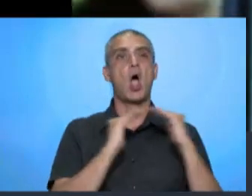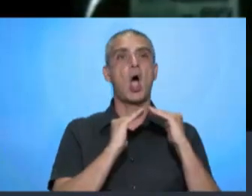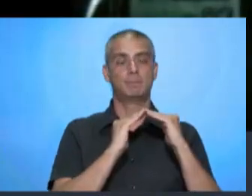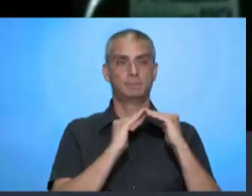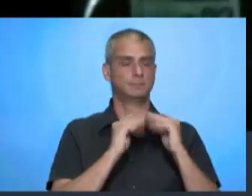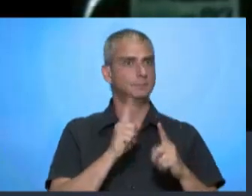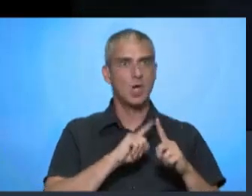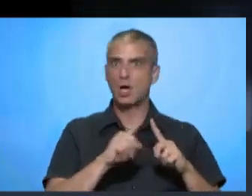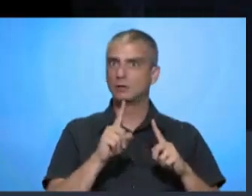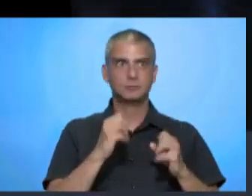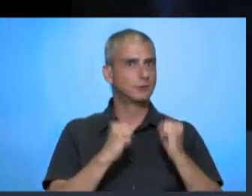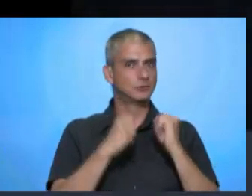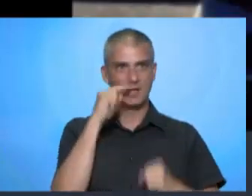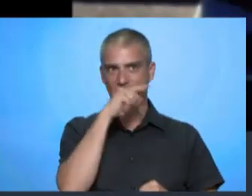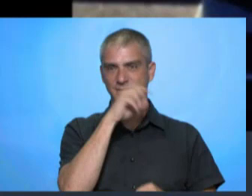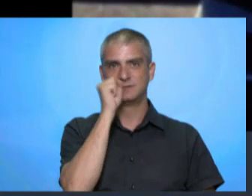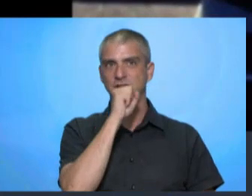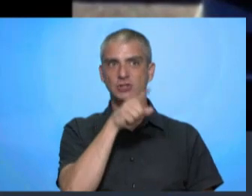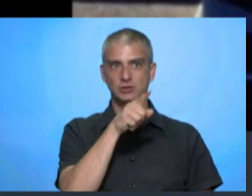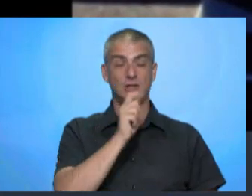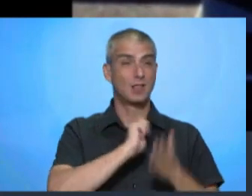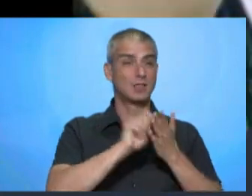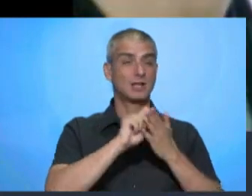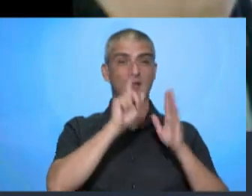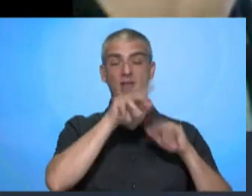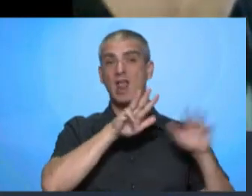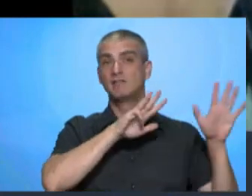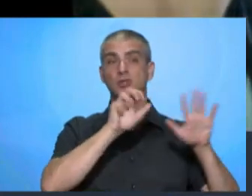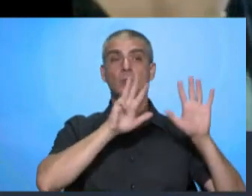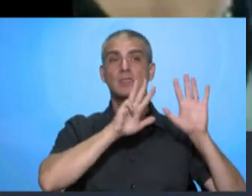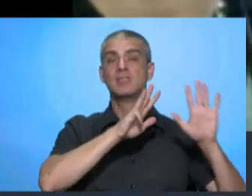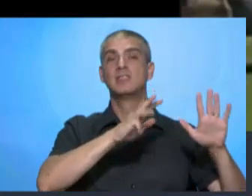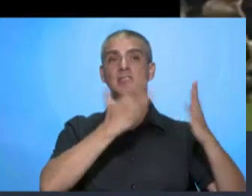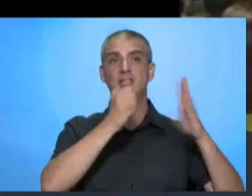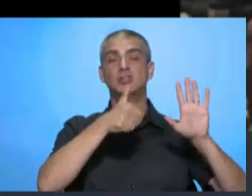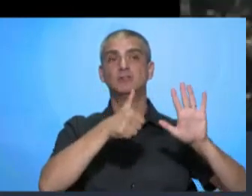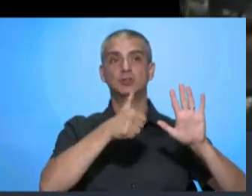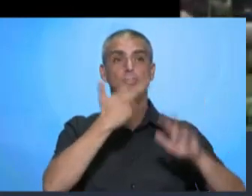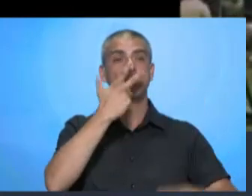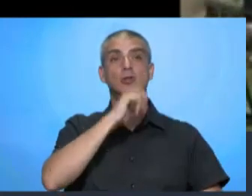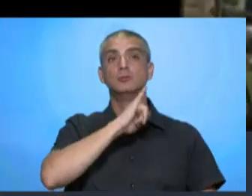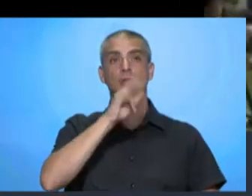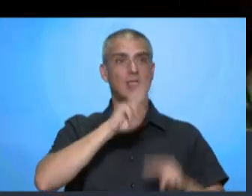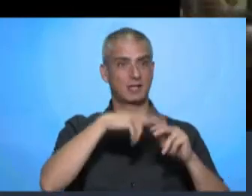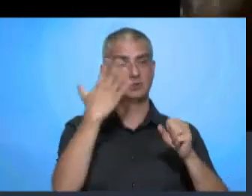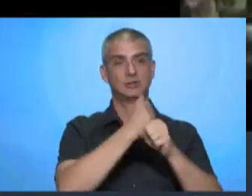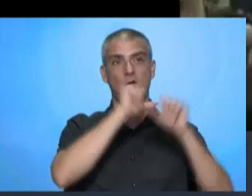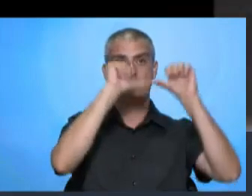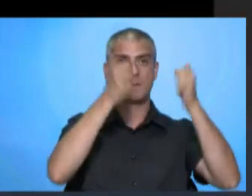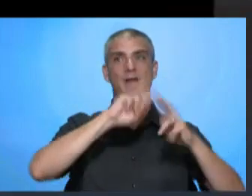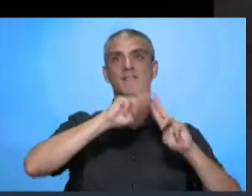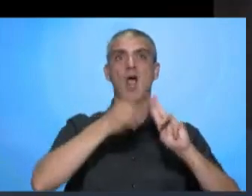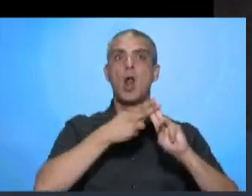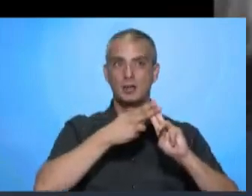חודש כמעט שקשה לפספס את השיר הזה שנכתב בשנת 1996, 30 שנה אחרי שזכו בגביע העולם.